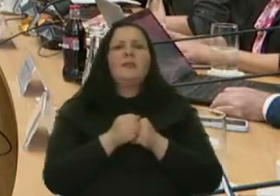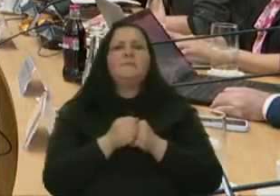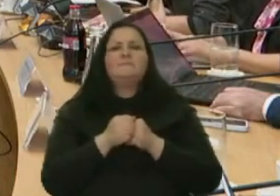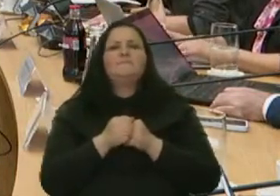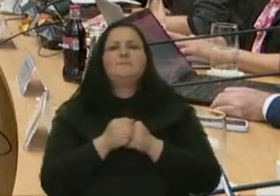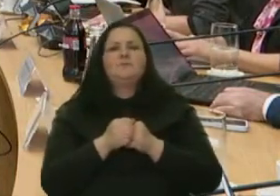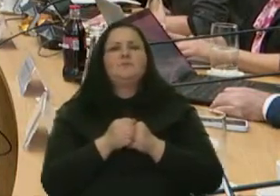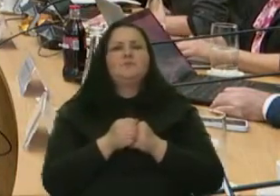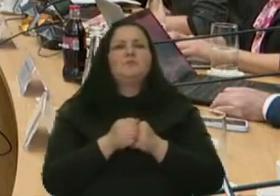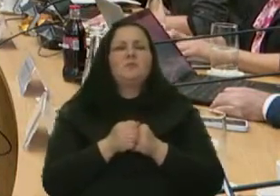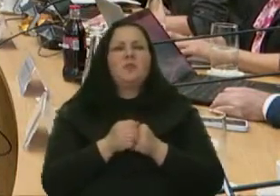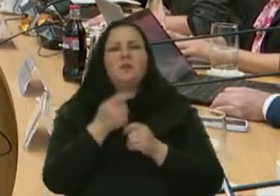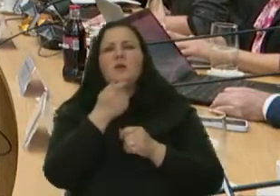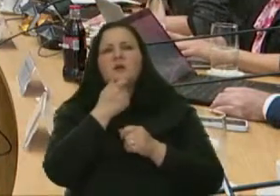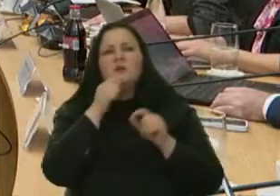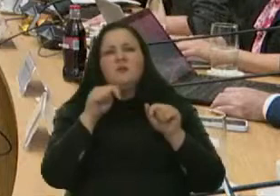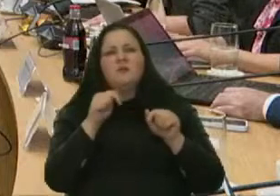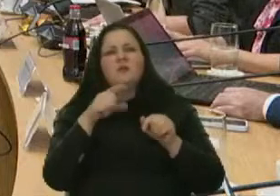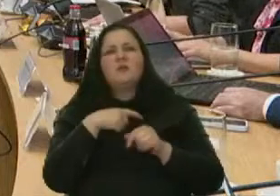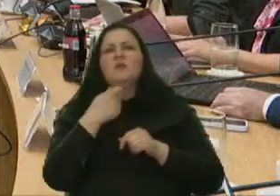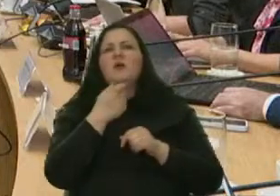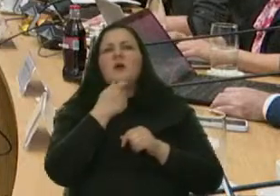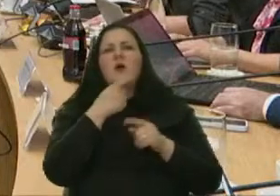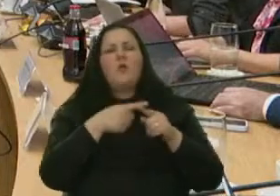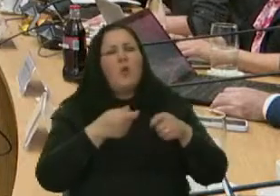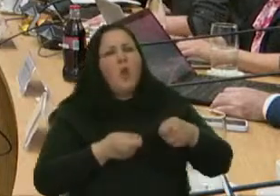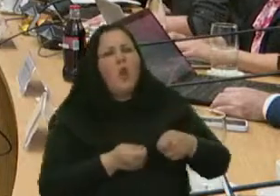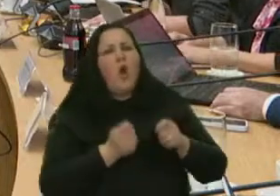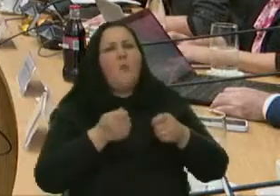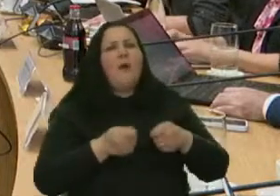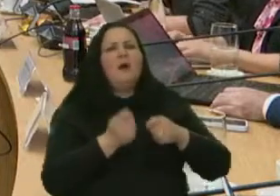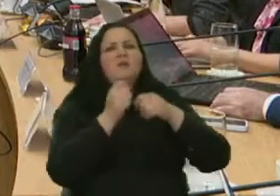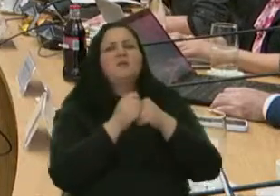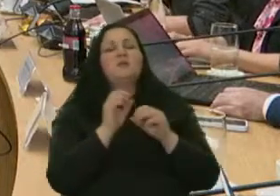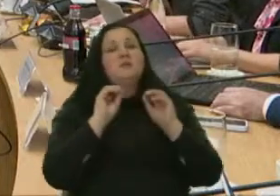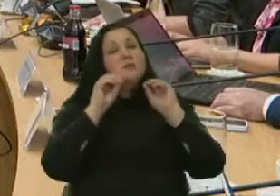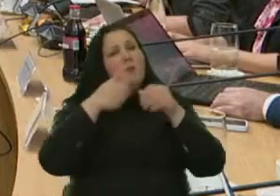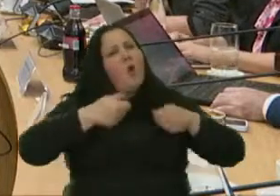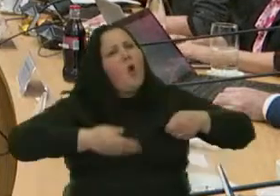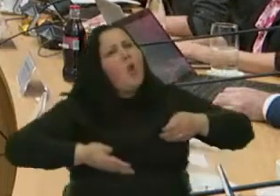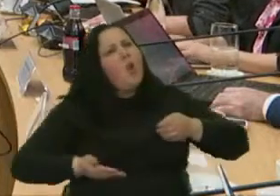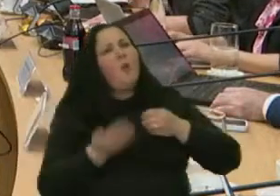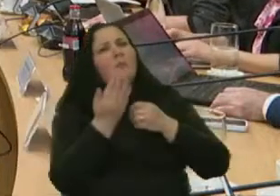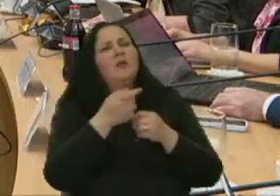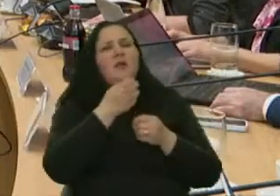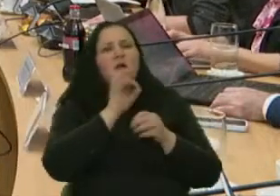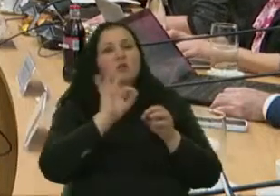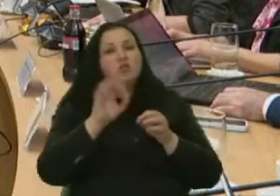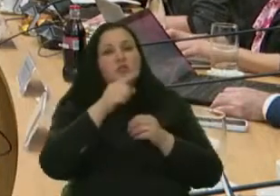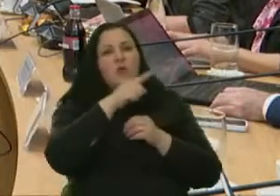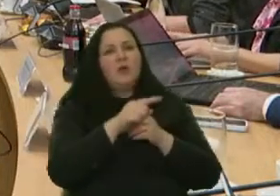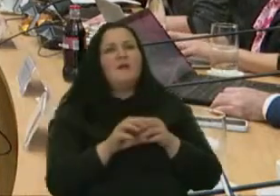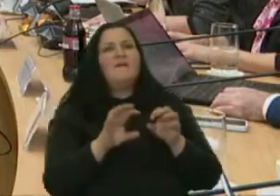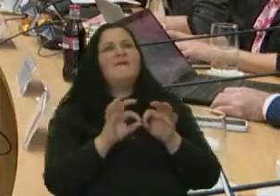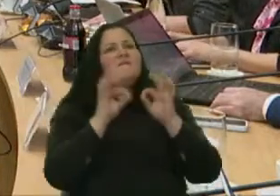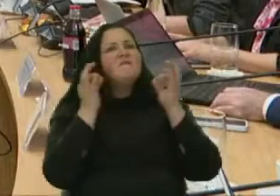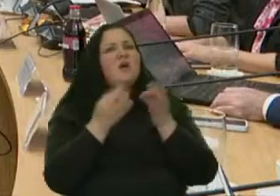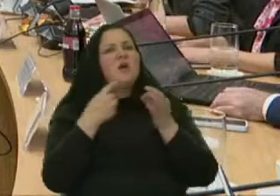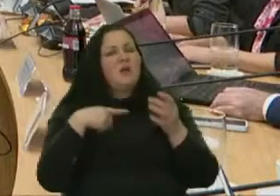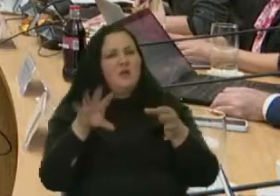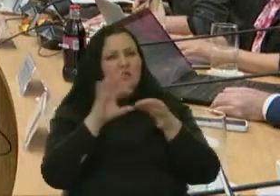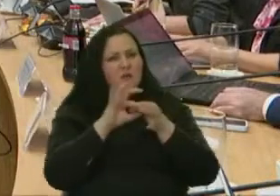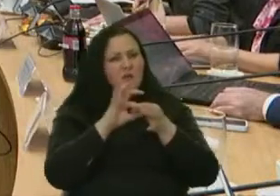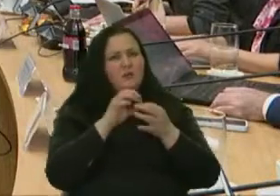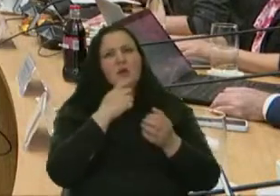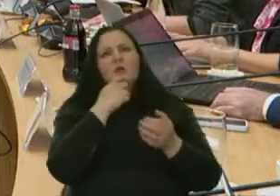nu spuneați chiar dumneavoastră că anul ăsta e anul cu lopata Să punem o lopată la acea școală familiile care ne au contactat în